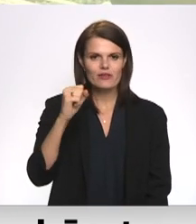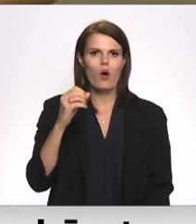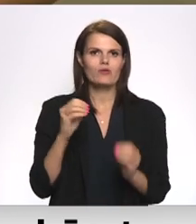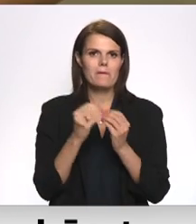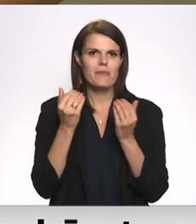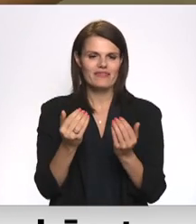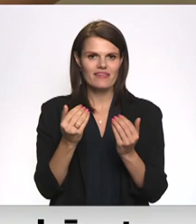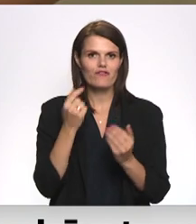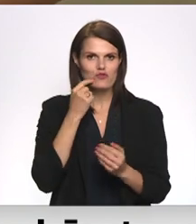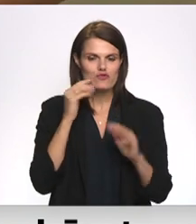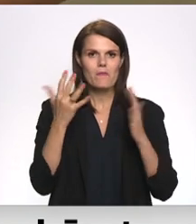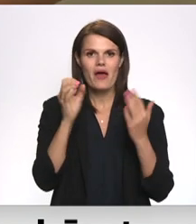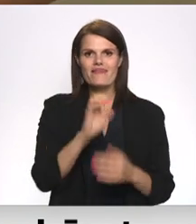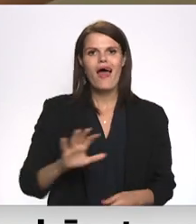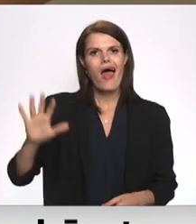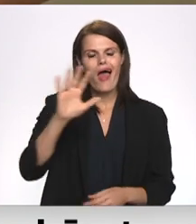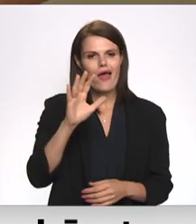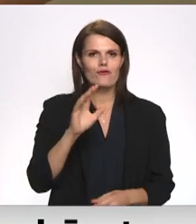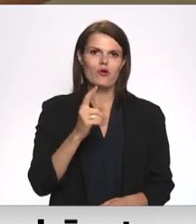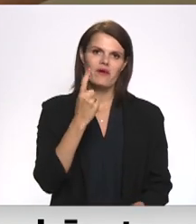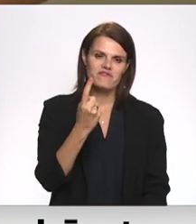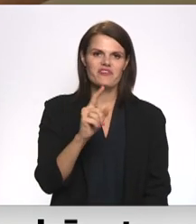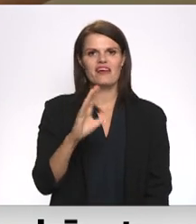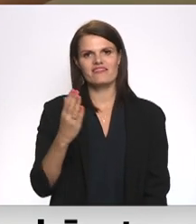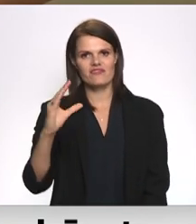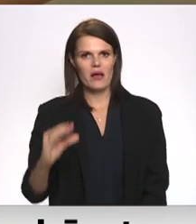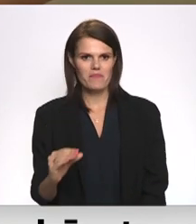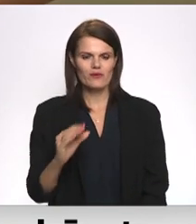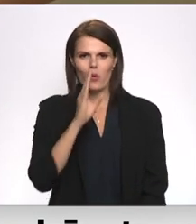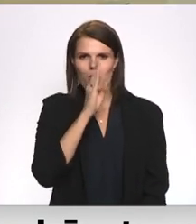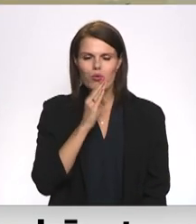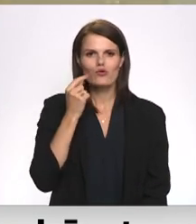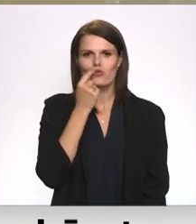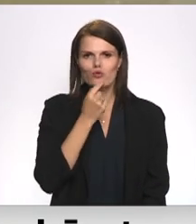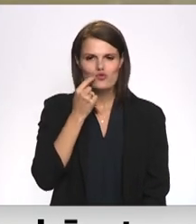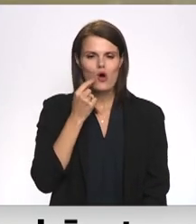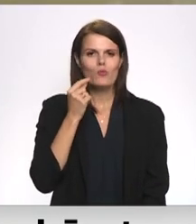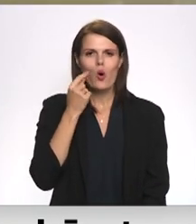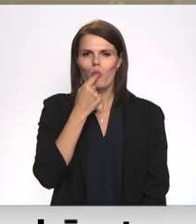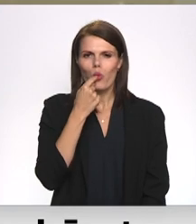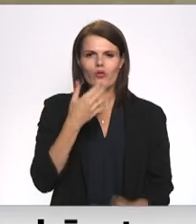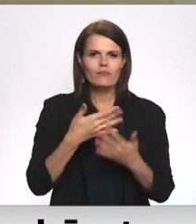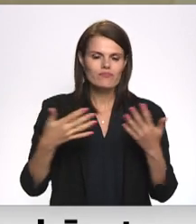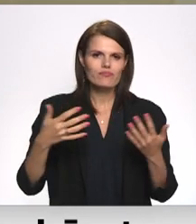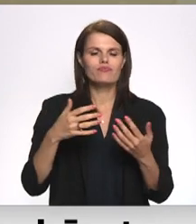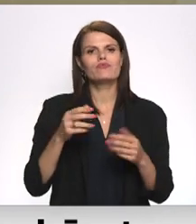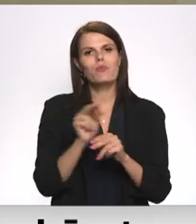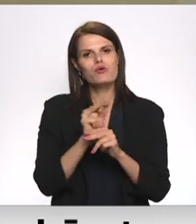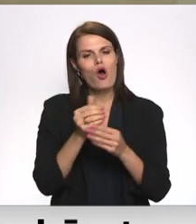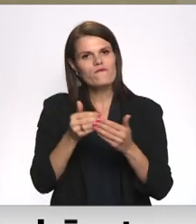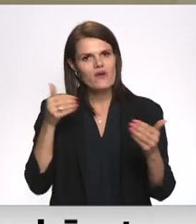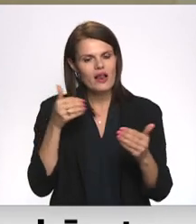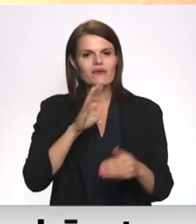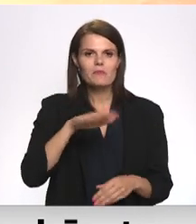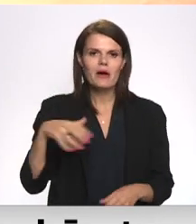Rietumeiropas valstīs šis skaitlis svārstās ap 1 vai pat mazāk. Būtisks zobu un mutes dobuma slimību profilakses līdzeklis bērniem